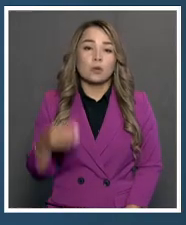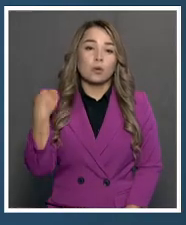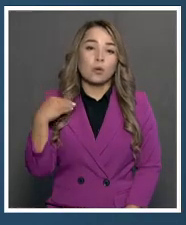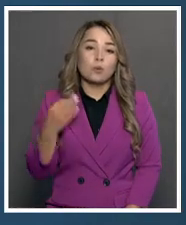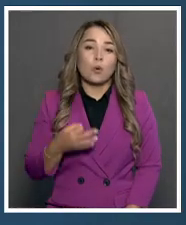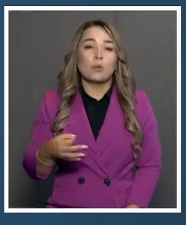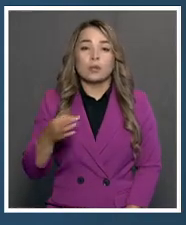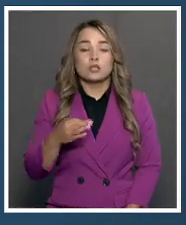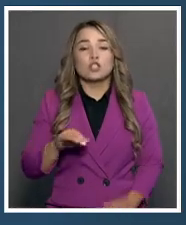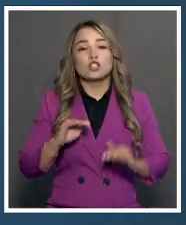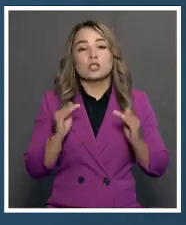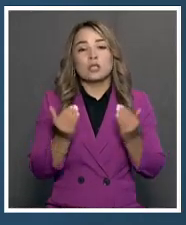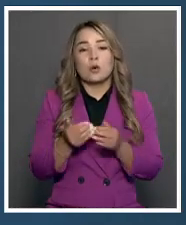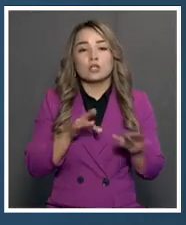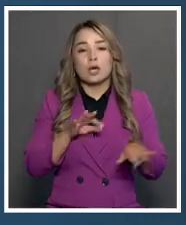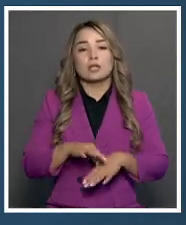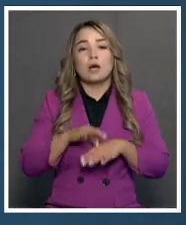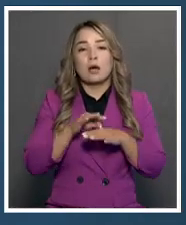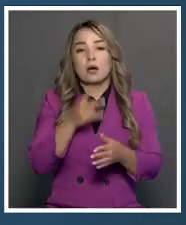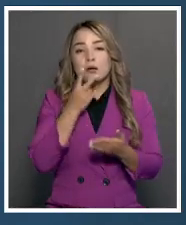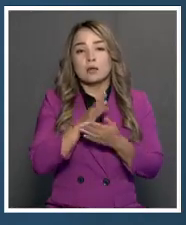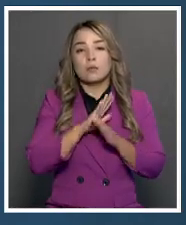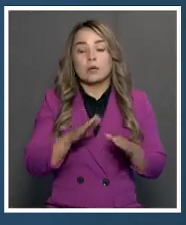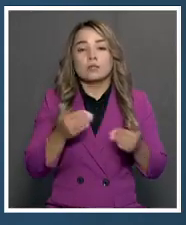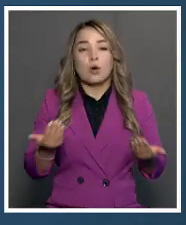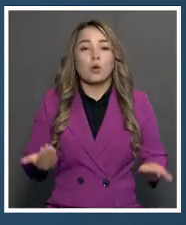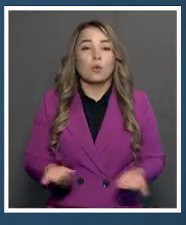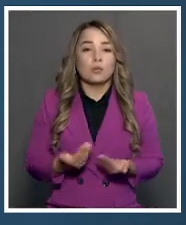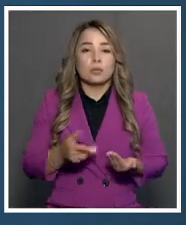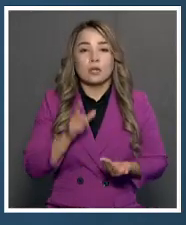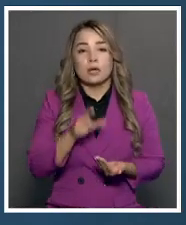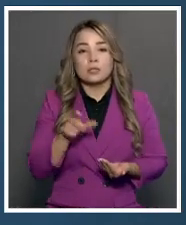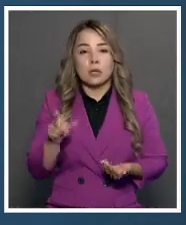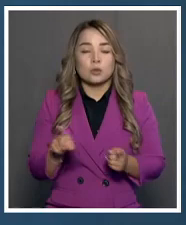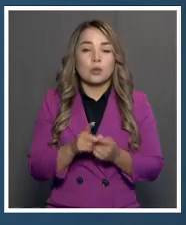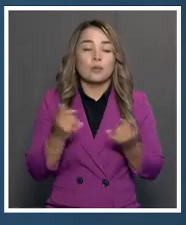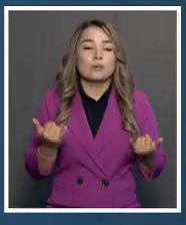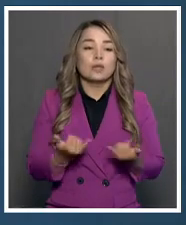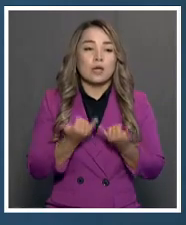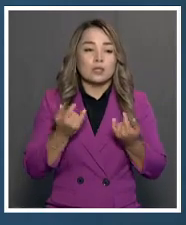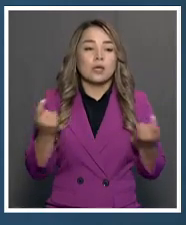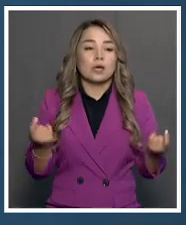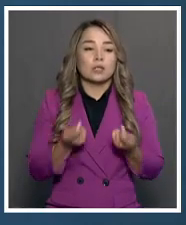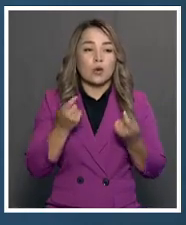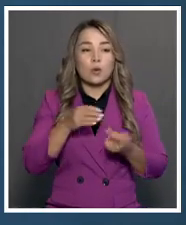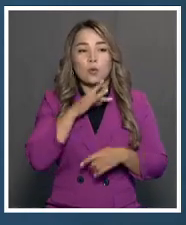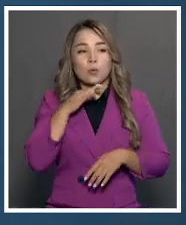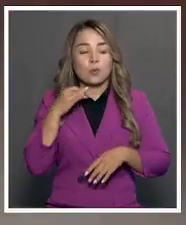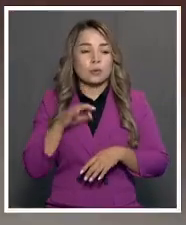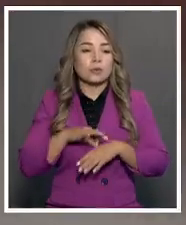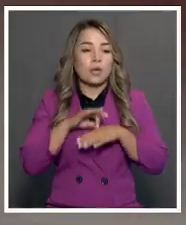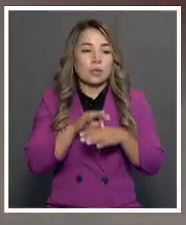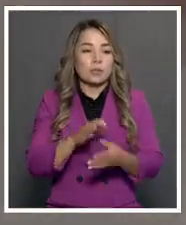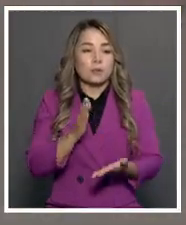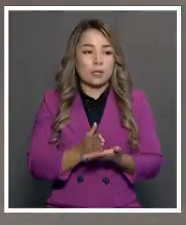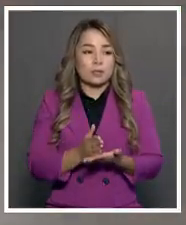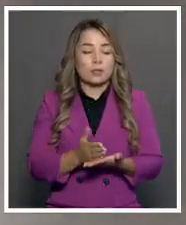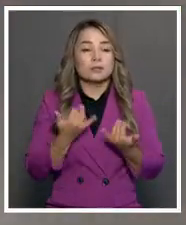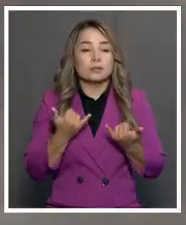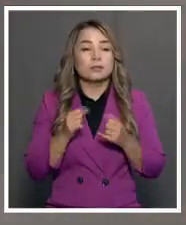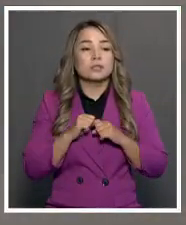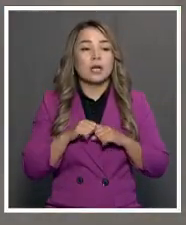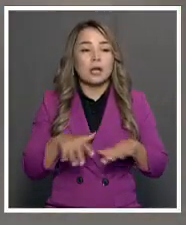Түркістан облысында шектеу шараларына қарамастан тұрғындардың өміріне қатер төндіріп, той жасайтындар қатары әлі де көп. Қазір тарқатылды,